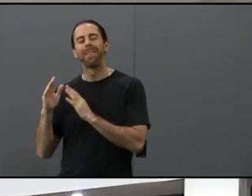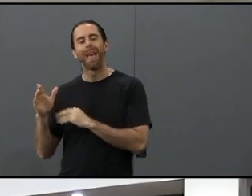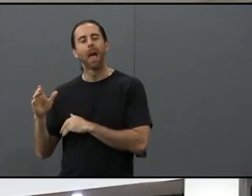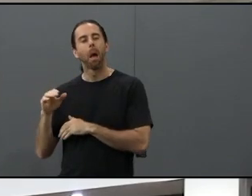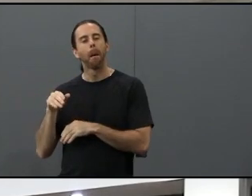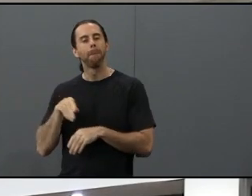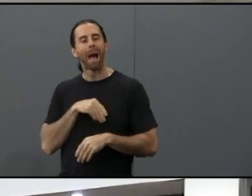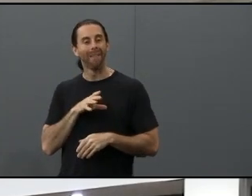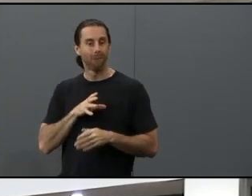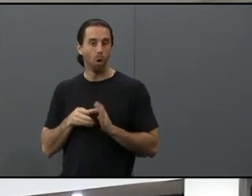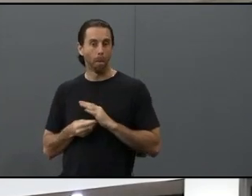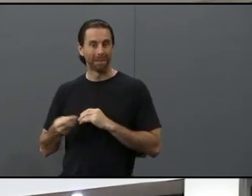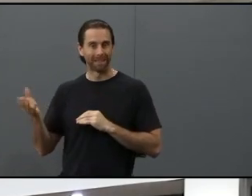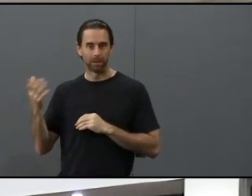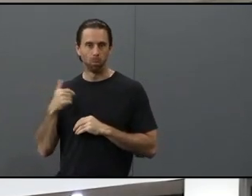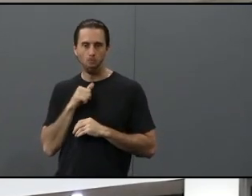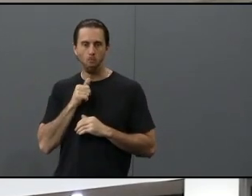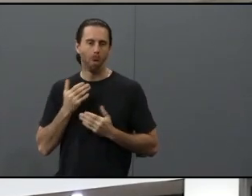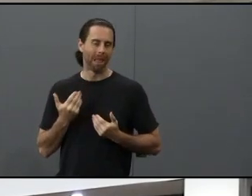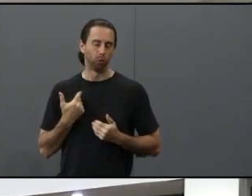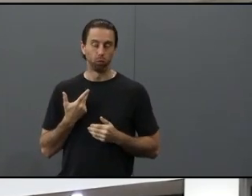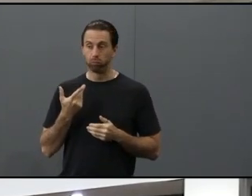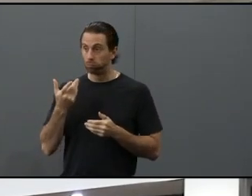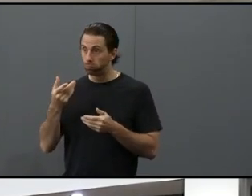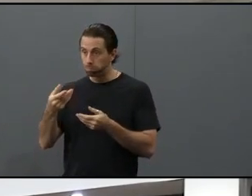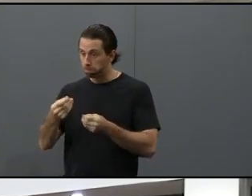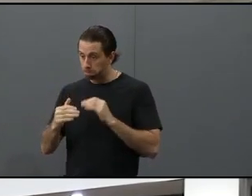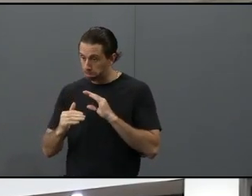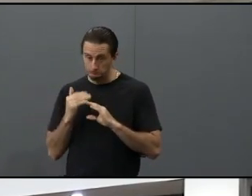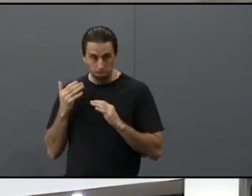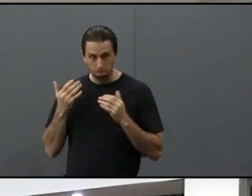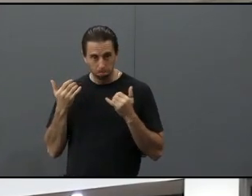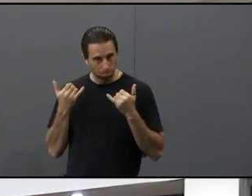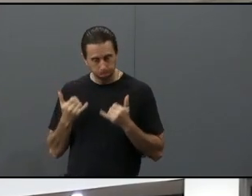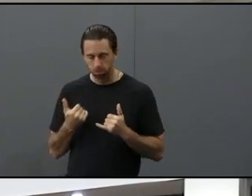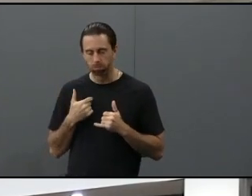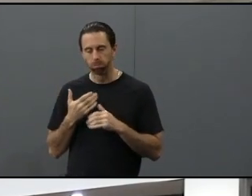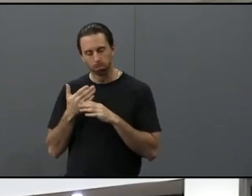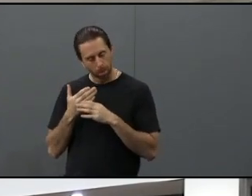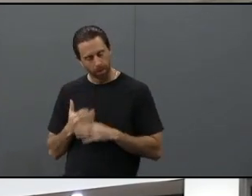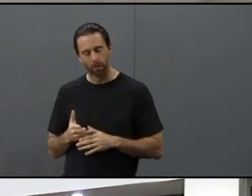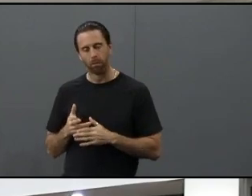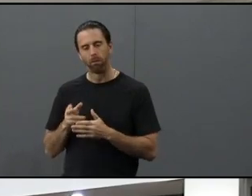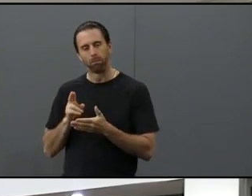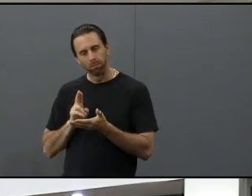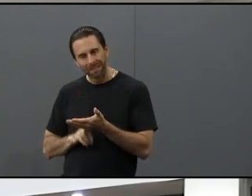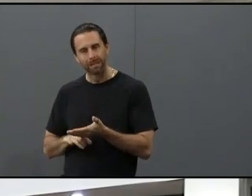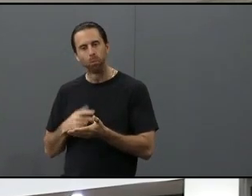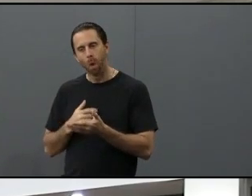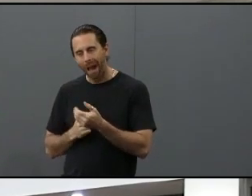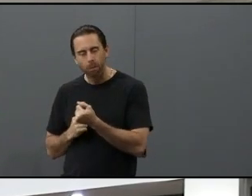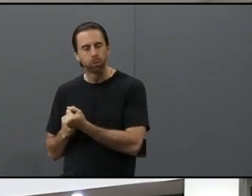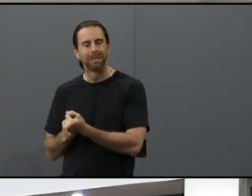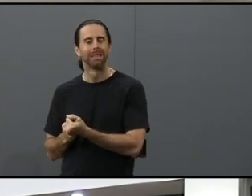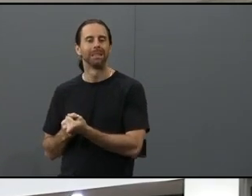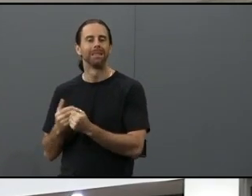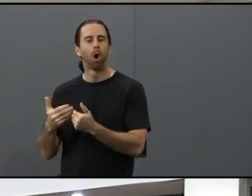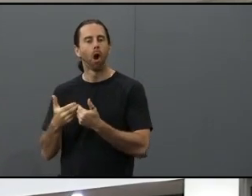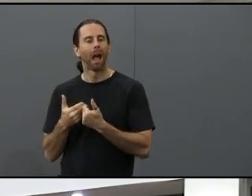copie j'ai pas attendu la minute que j'ai eu votre courriel j'ai préparé tout j'ai signé comme quoi que j'appuyais la la